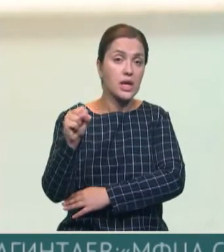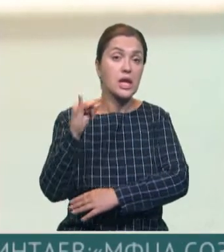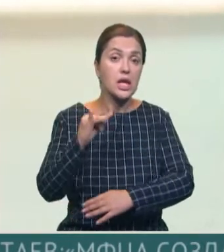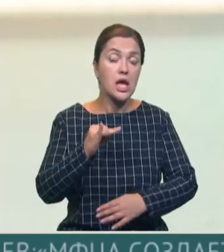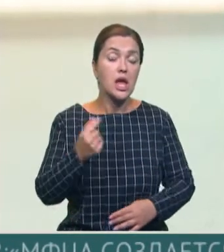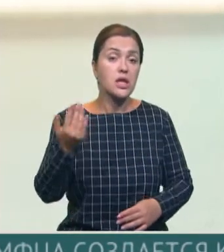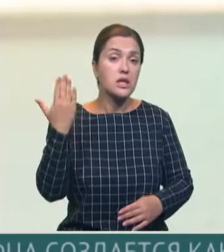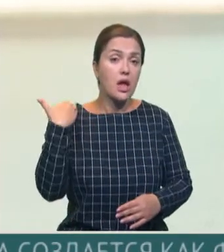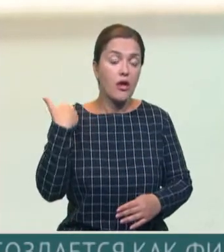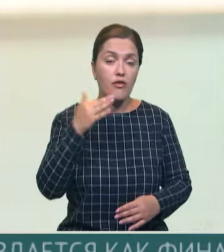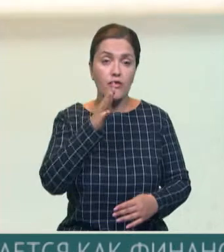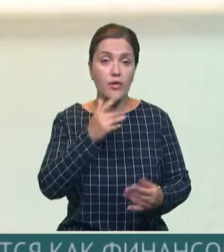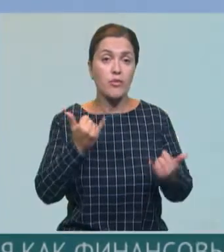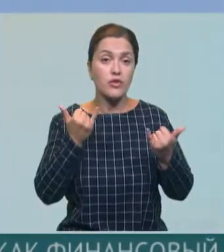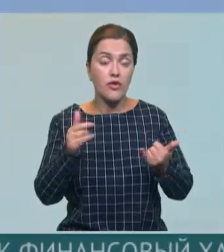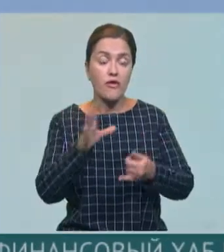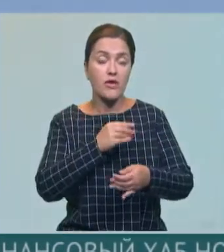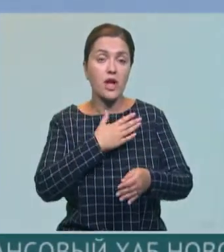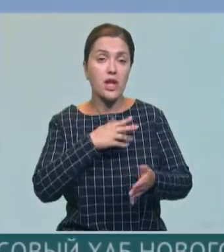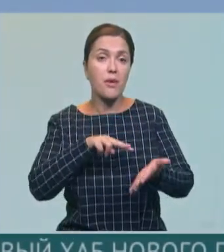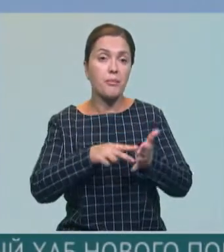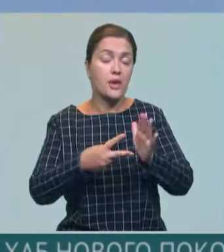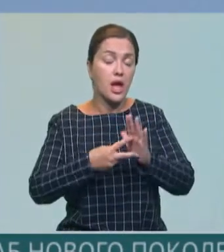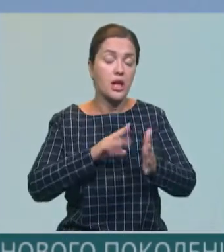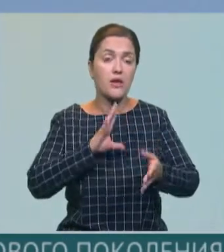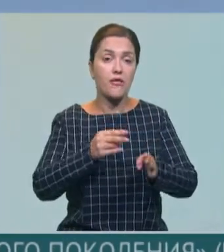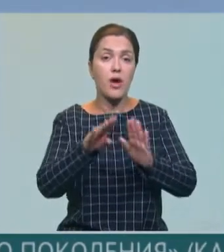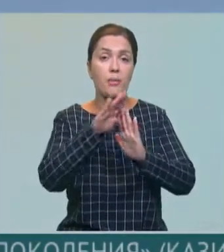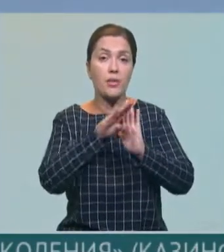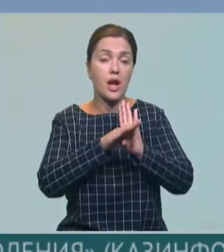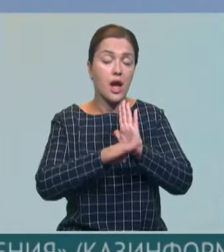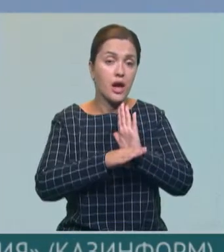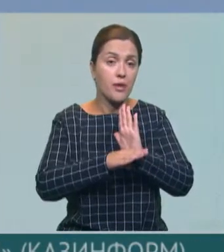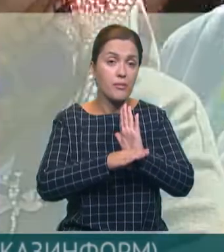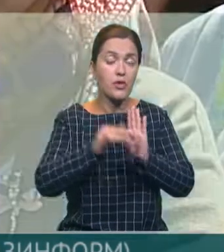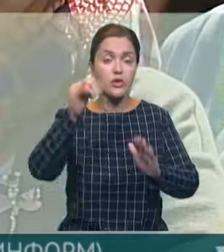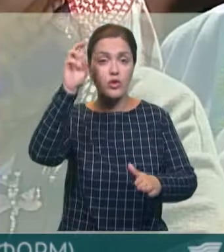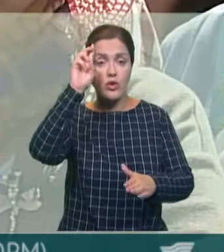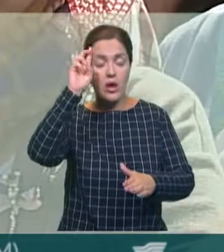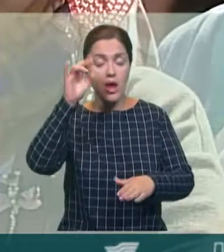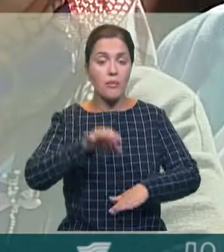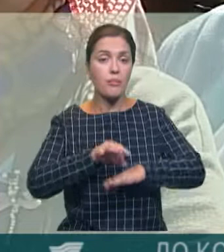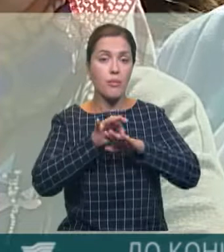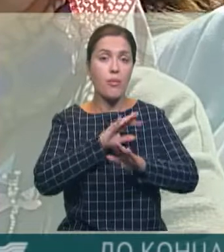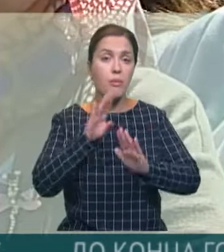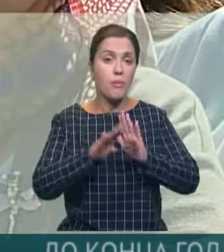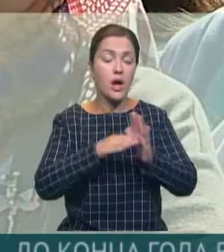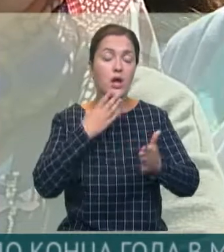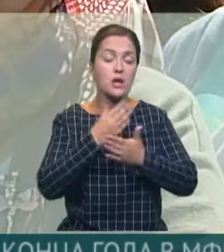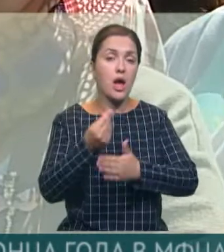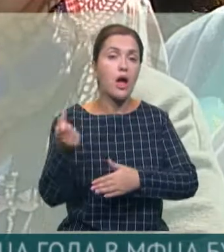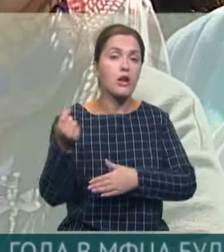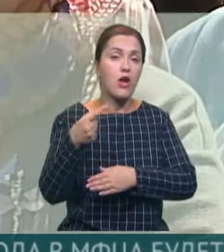пор мы тоже сегодня все наши свершения, все наши программы, которые разработаны, проводим под нашим